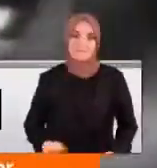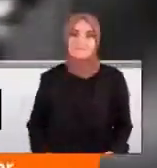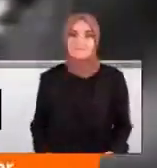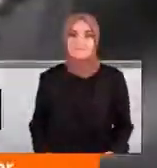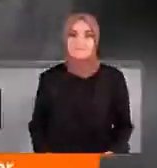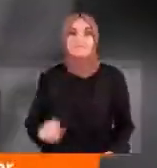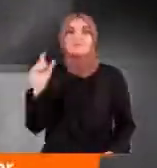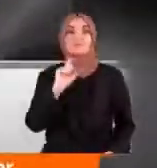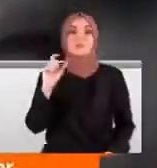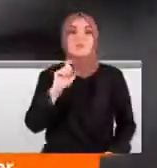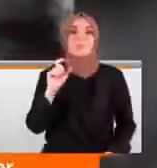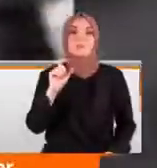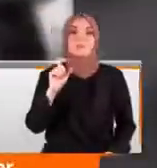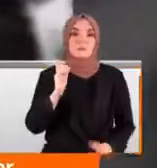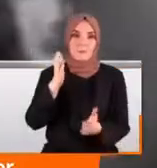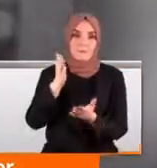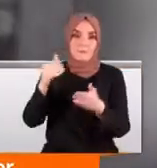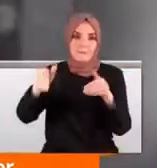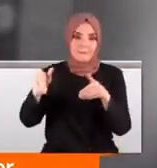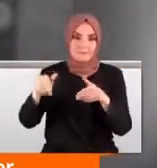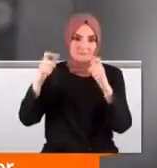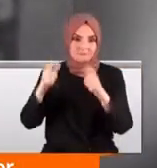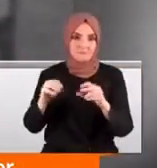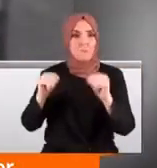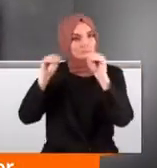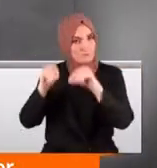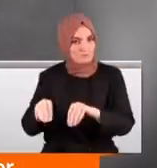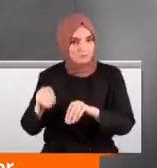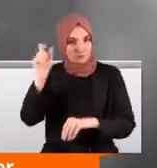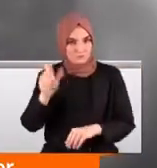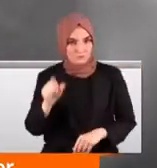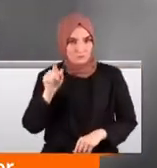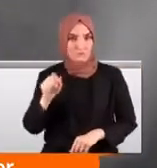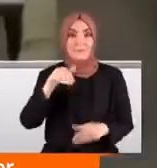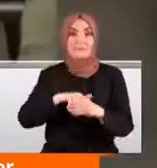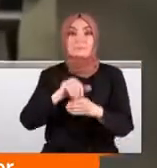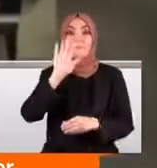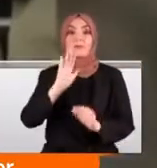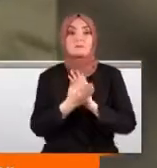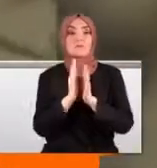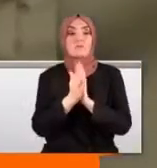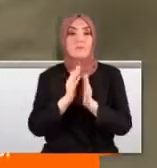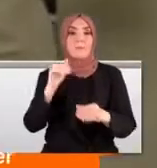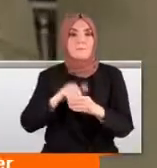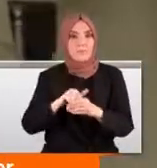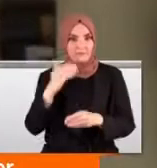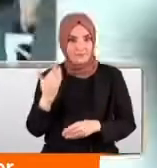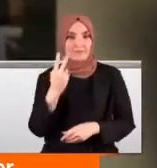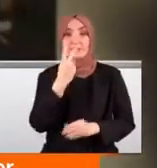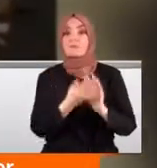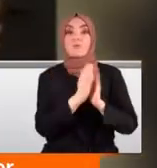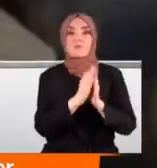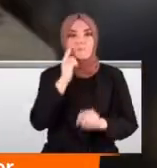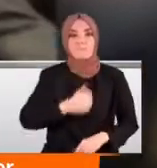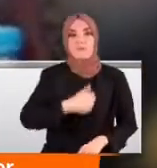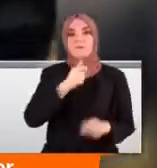Cebeci Asri Mezarlığı'nda toprağa verilen Asiltürk, mecliste 5 dönem milletvekilliği, 2 dönemde bakanlık yaptı. Necmettin Erbakan'ın